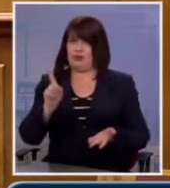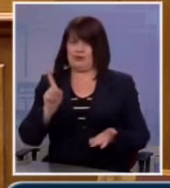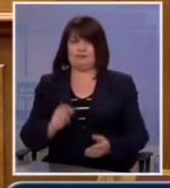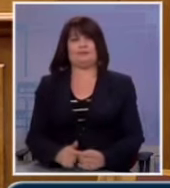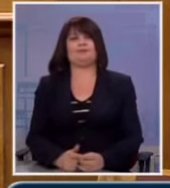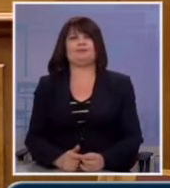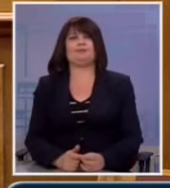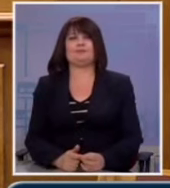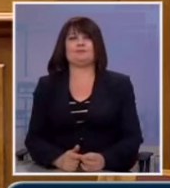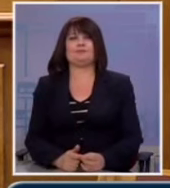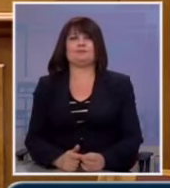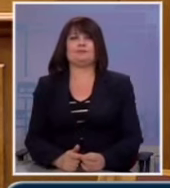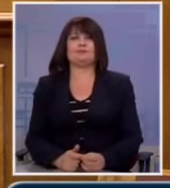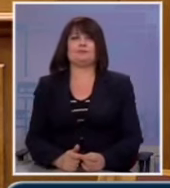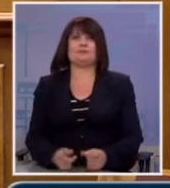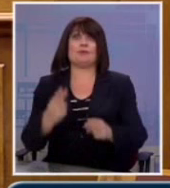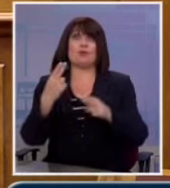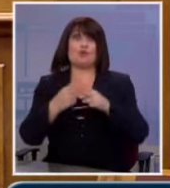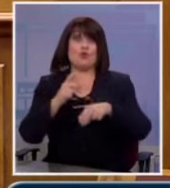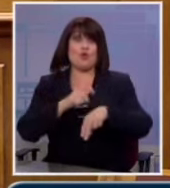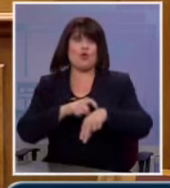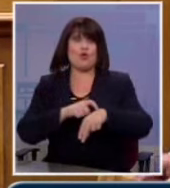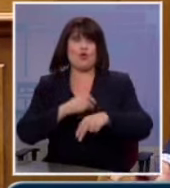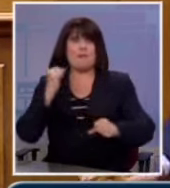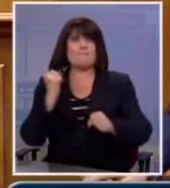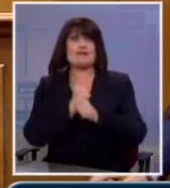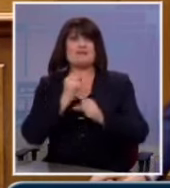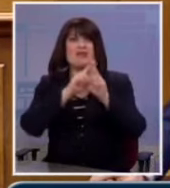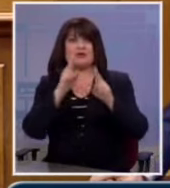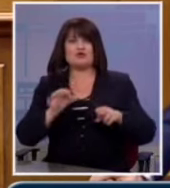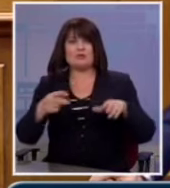Την κρίσιμη ώρα όμως, με επιμονή κυρίως του Ταμείου,